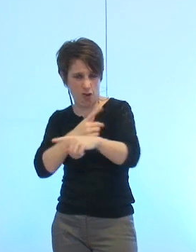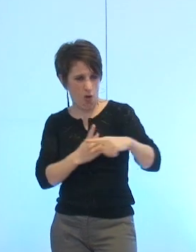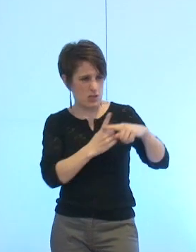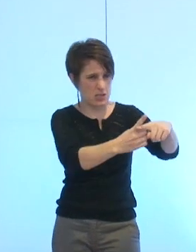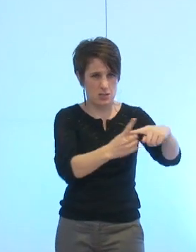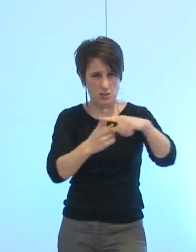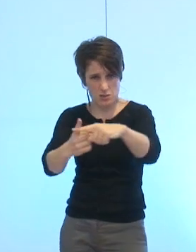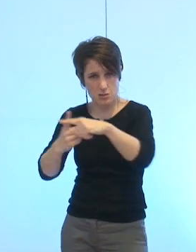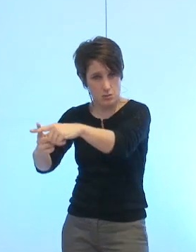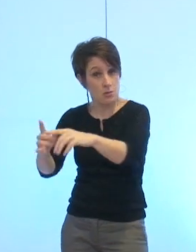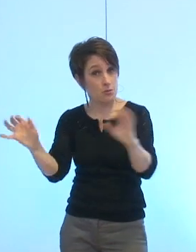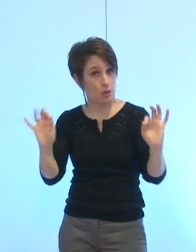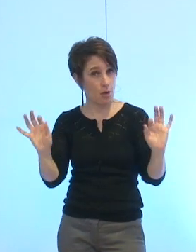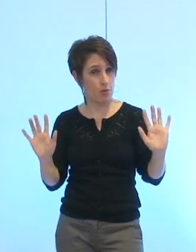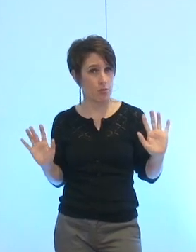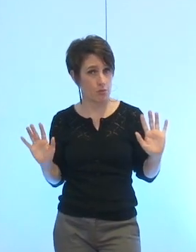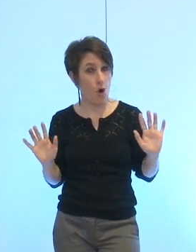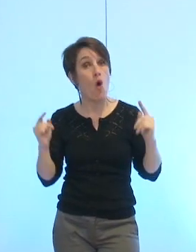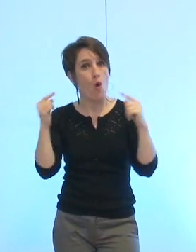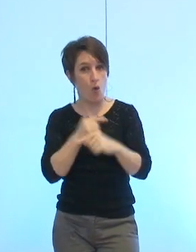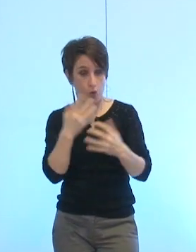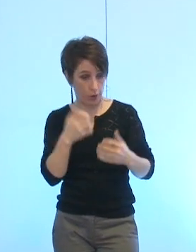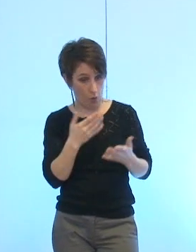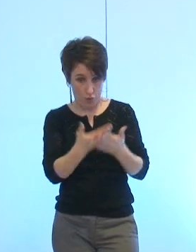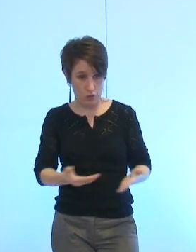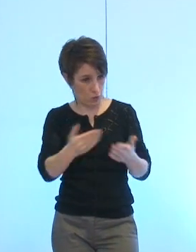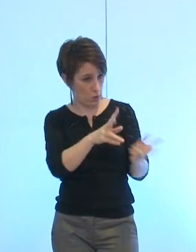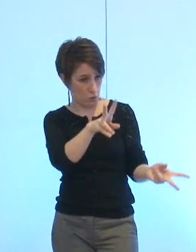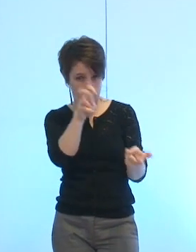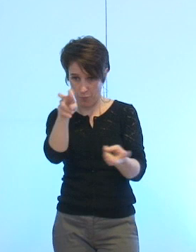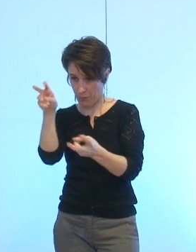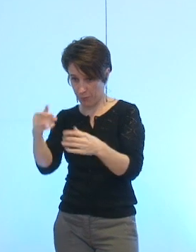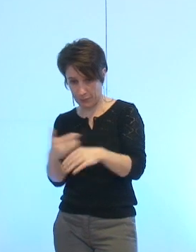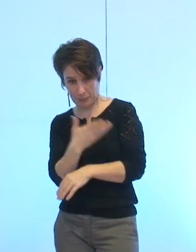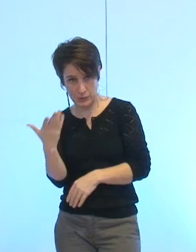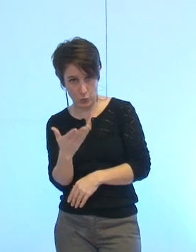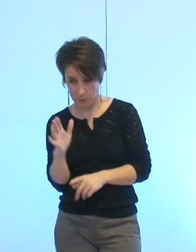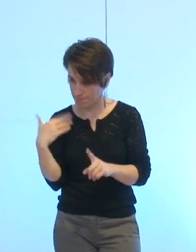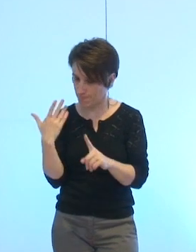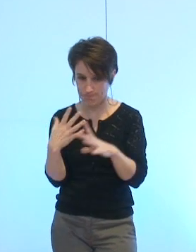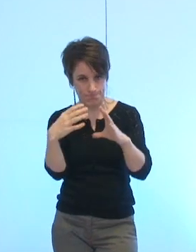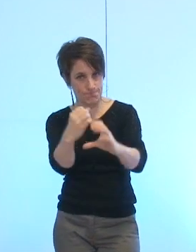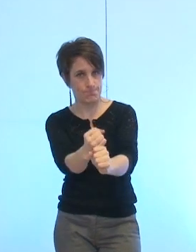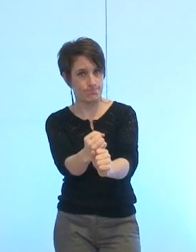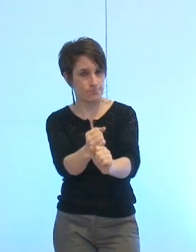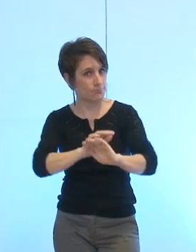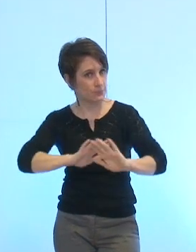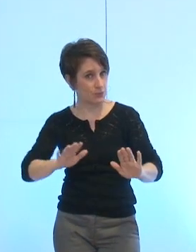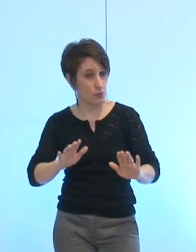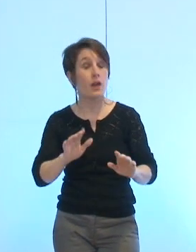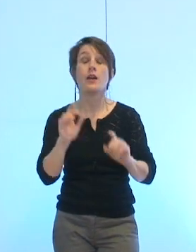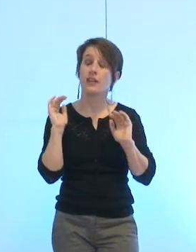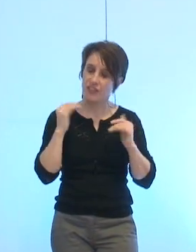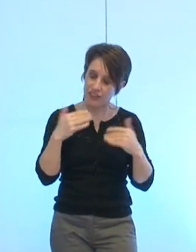mais au contraire d'établir un état des lieux et comme on a pu le dire tout à l'heure il est toujours important de savoir d'où l'on